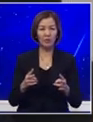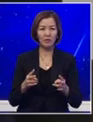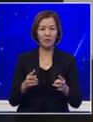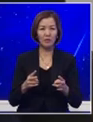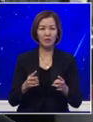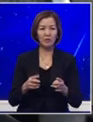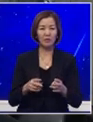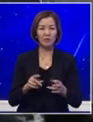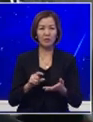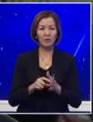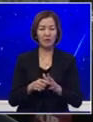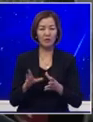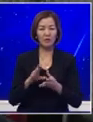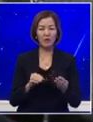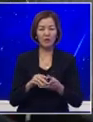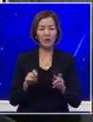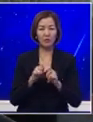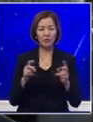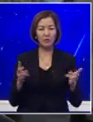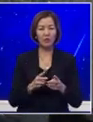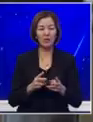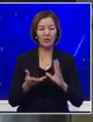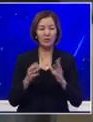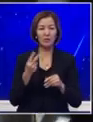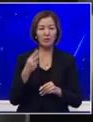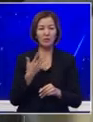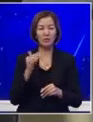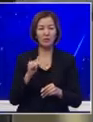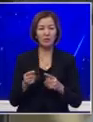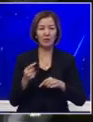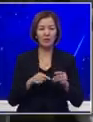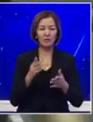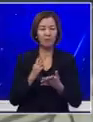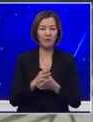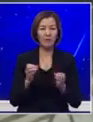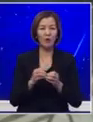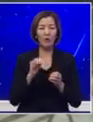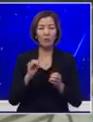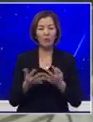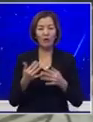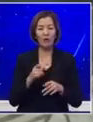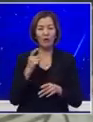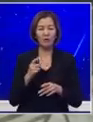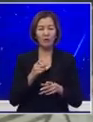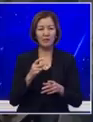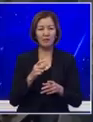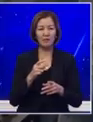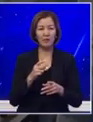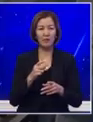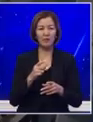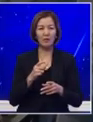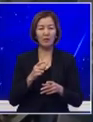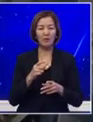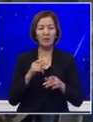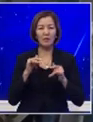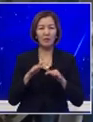деген ойдамыз. Жалпы Еңбекші Қазақ ауданында 25 мың жеке кәсіпкер бар. Оның 10 мыңы ауыл шаруашылығымен айналысады.